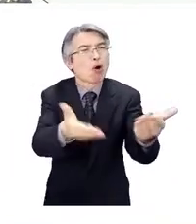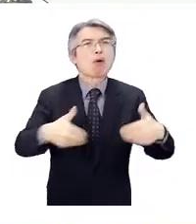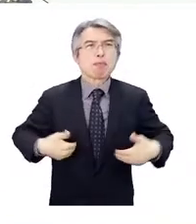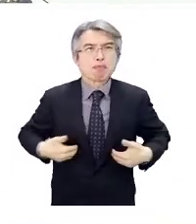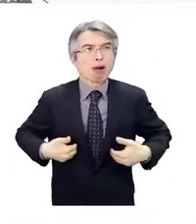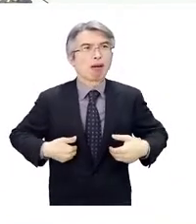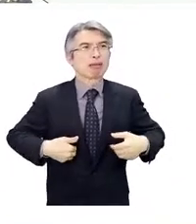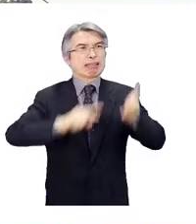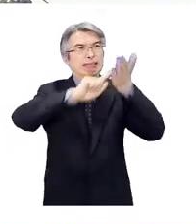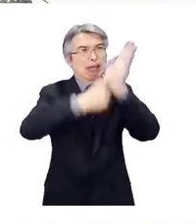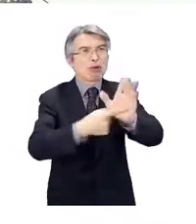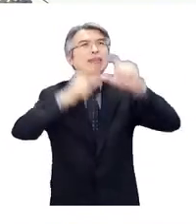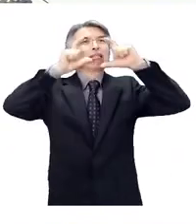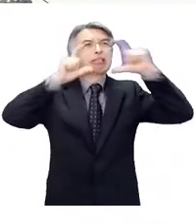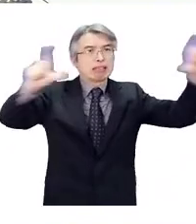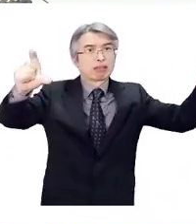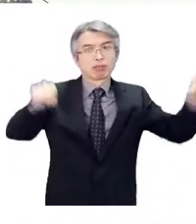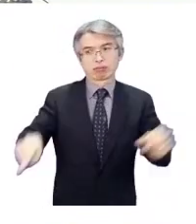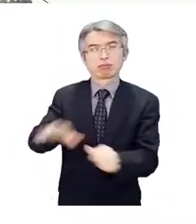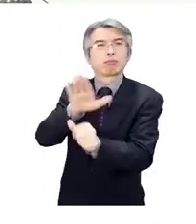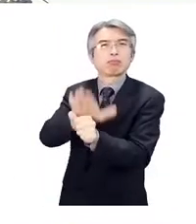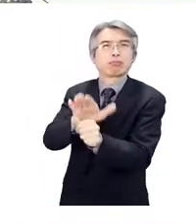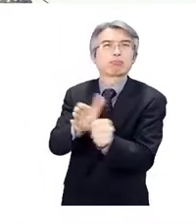유지에 기여하고자 노력하였습니다.